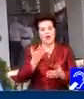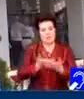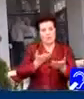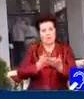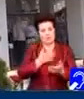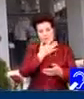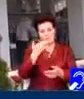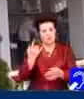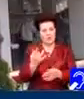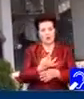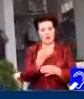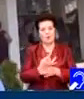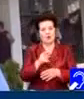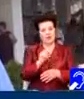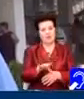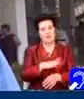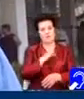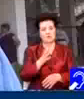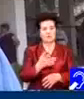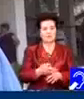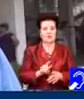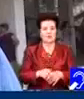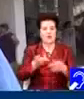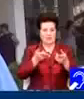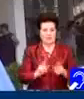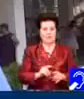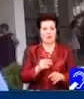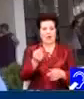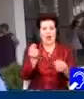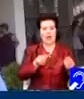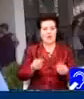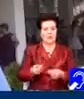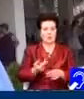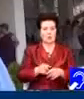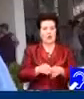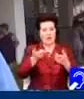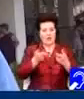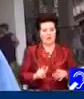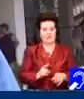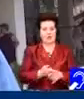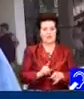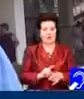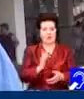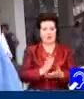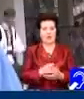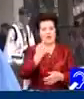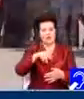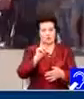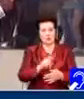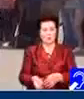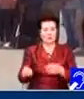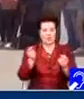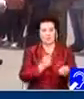nenumărate ori că ei sunt cei care au îndrăgit cu adevărat arta tradițională coregrafică. Ei sunt cei care au știut să